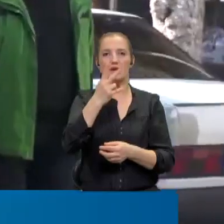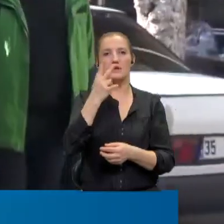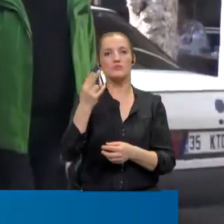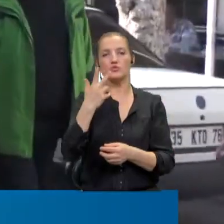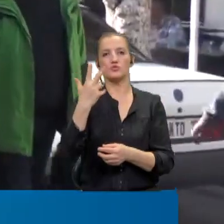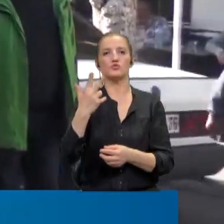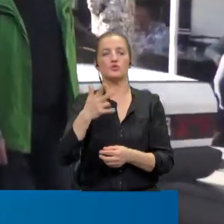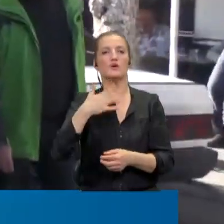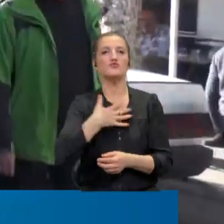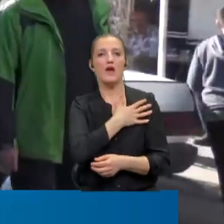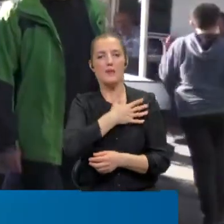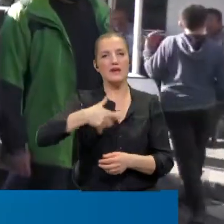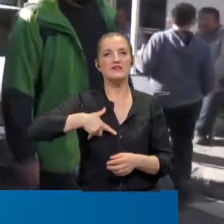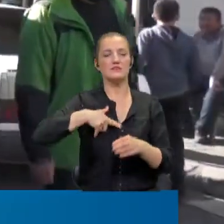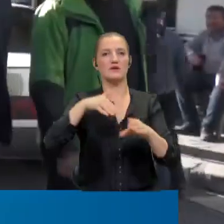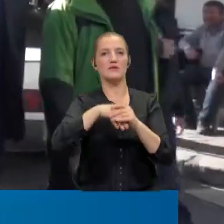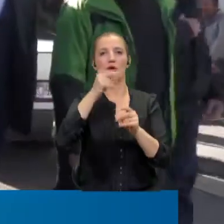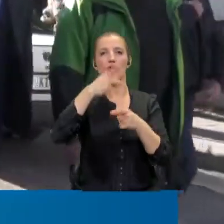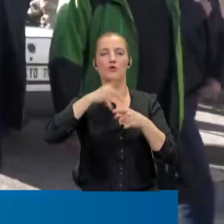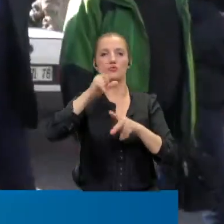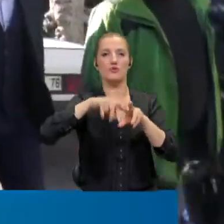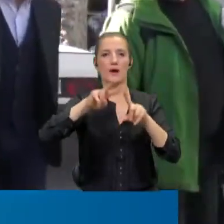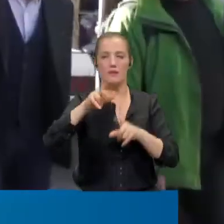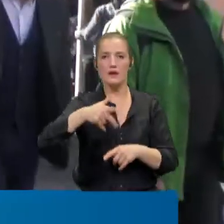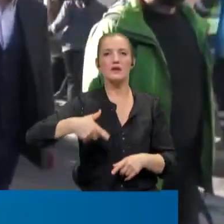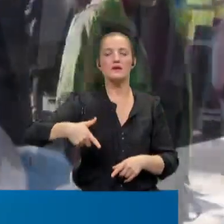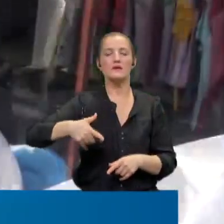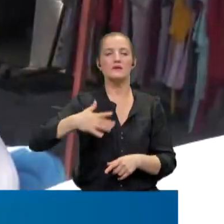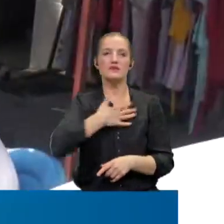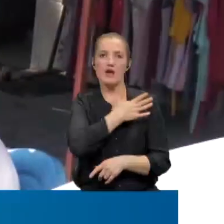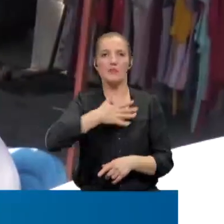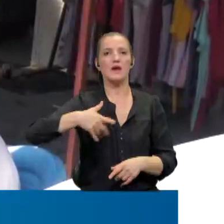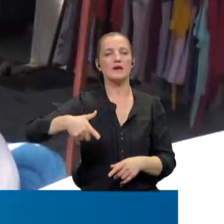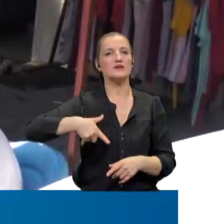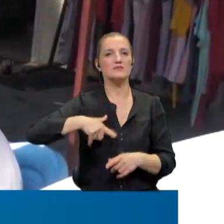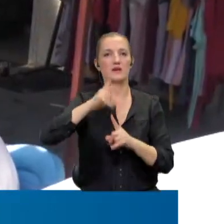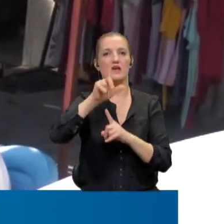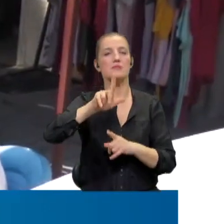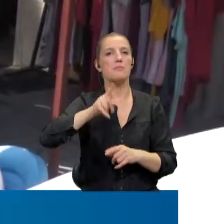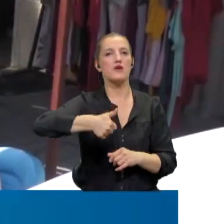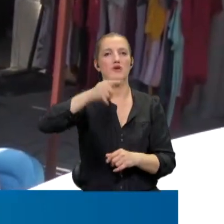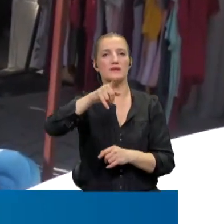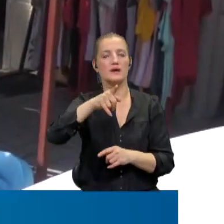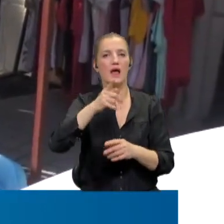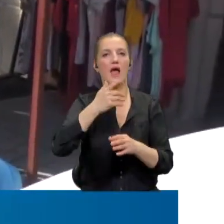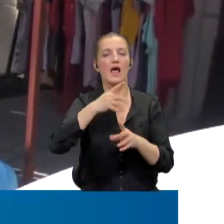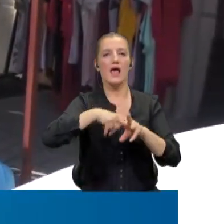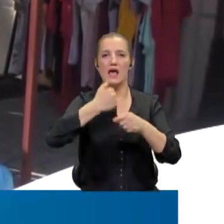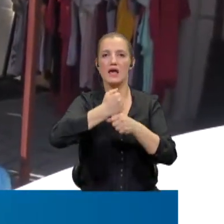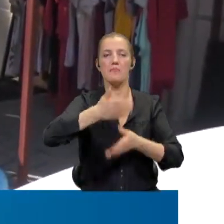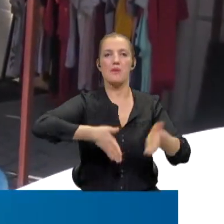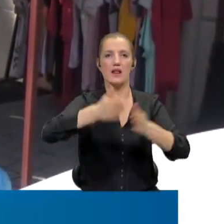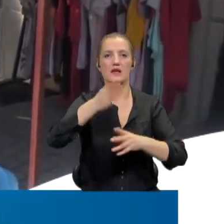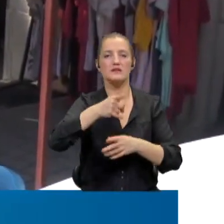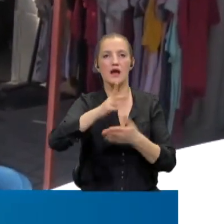üç CHP İzmir Milletvekili Özcan Parti ve CHP İzmir İl Başkanı Deniz Yücel Ege Mahallesi'nde Roman yurttaşlarla bir